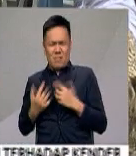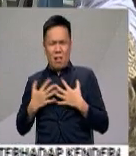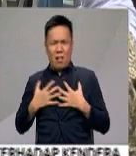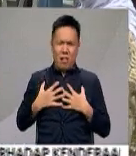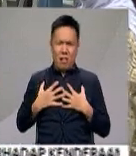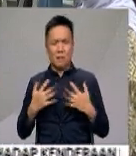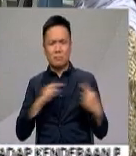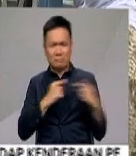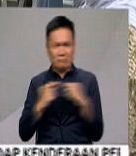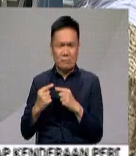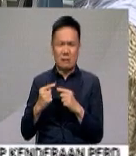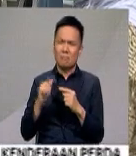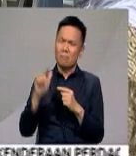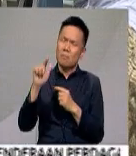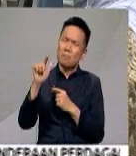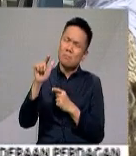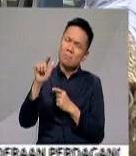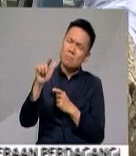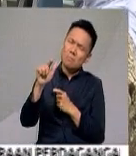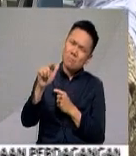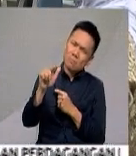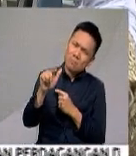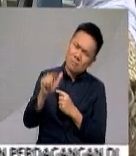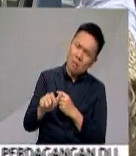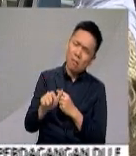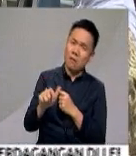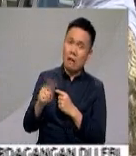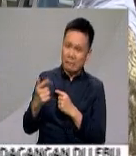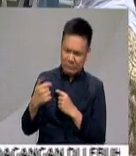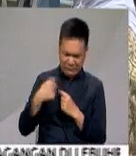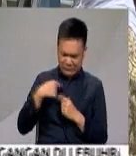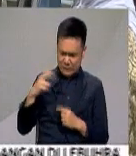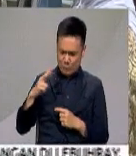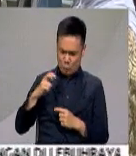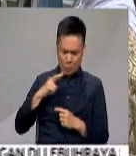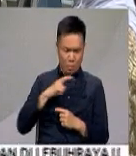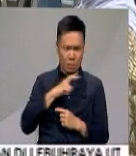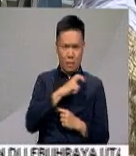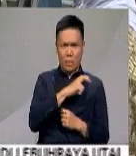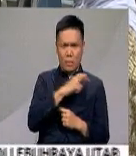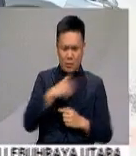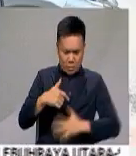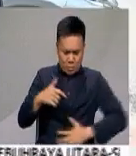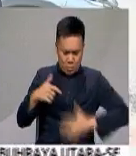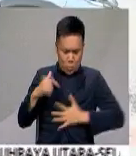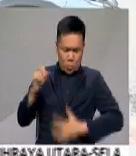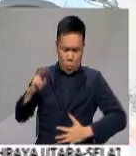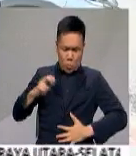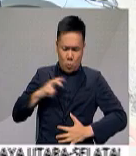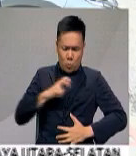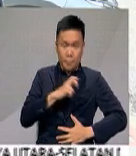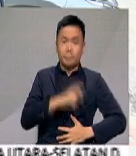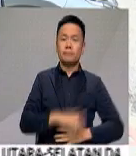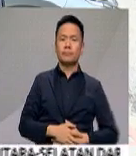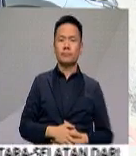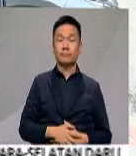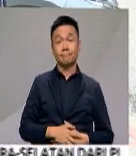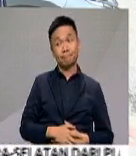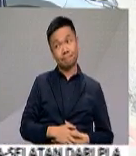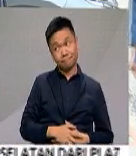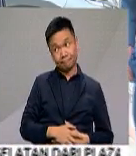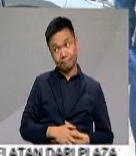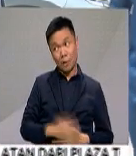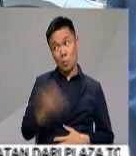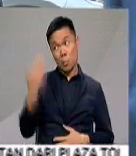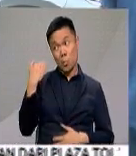kelamaan sebenarnya didapati ada jangkitan kuman lah di perut. Tapi kami sekolah